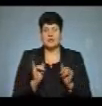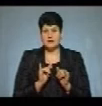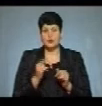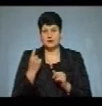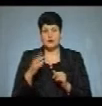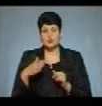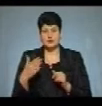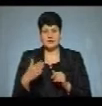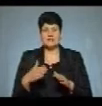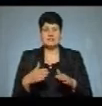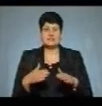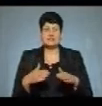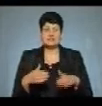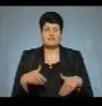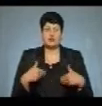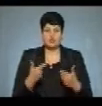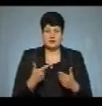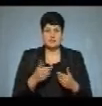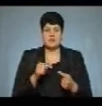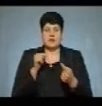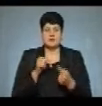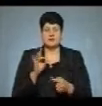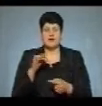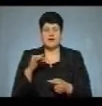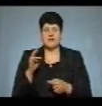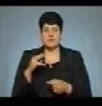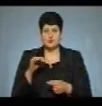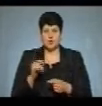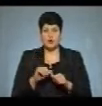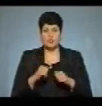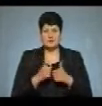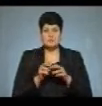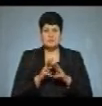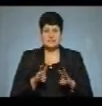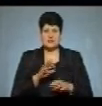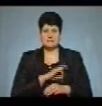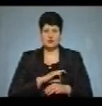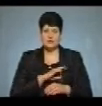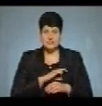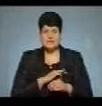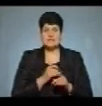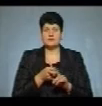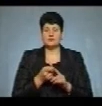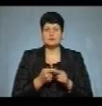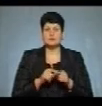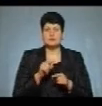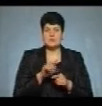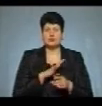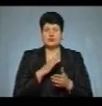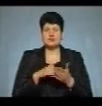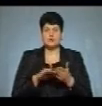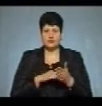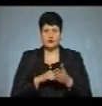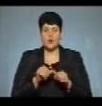з сторін звернулася до антирейдерської комісії Міністерства юстиції, внаслідок якого були скасовані